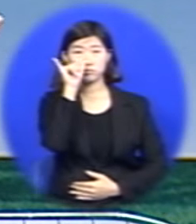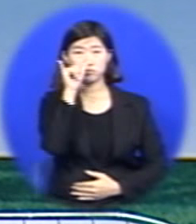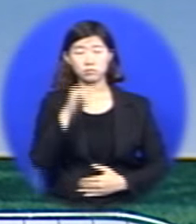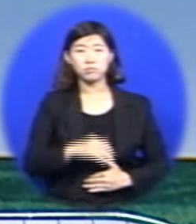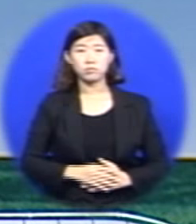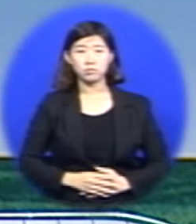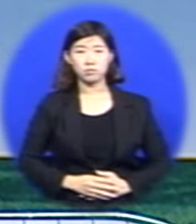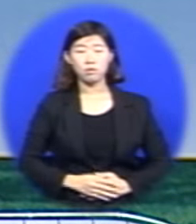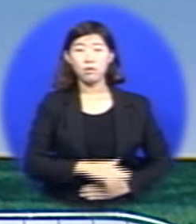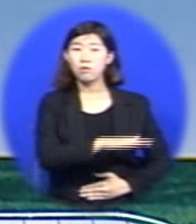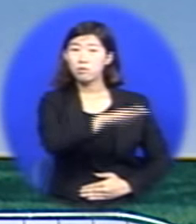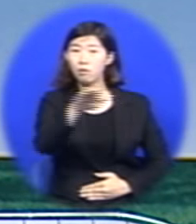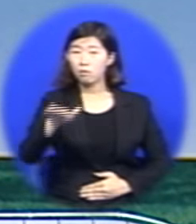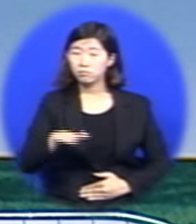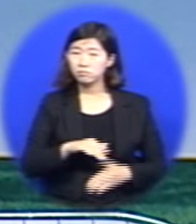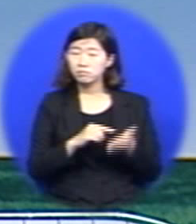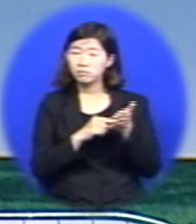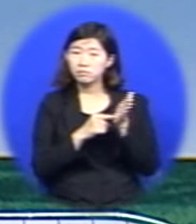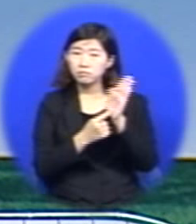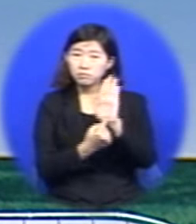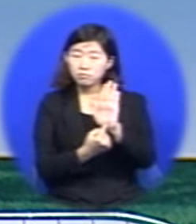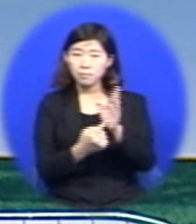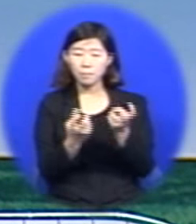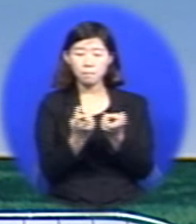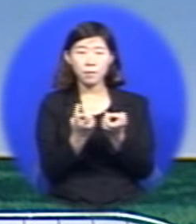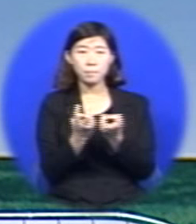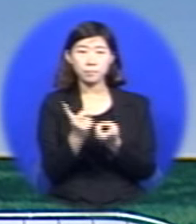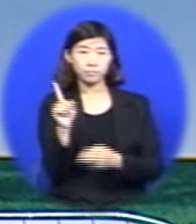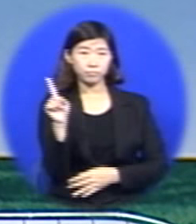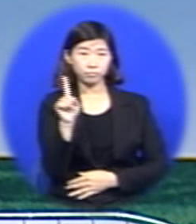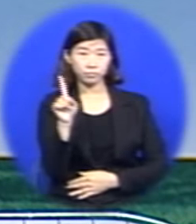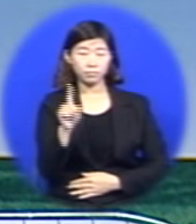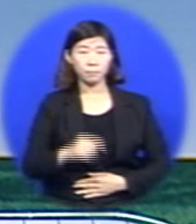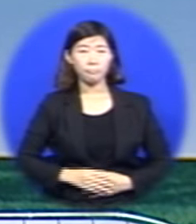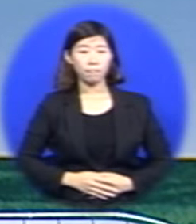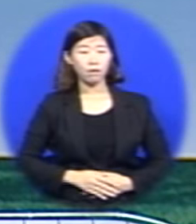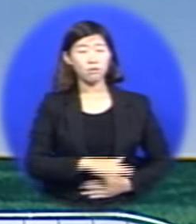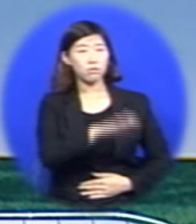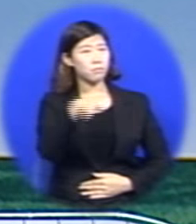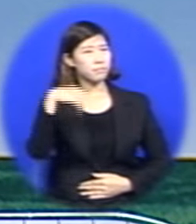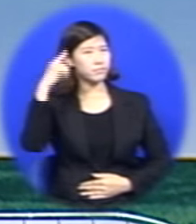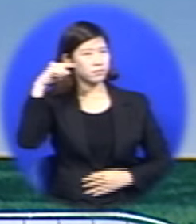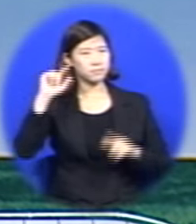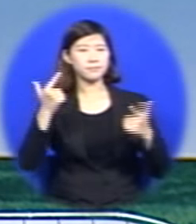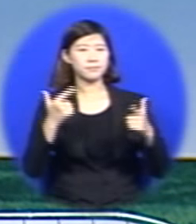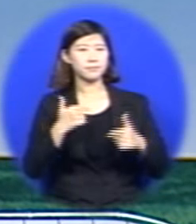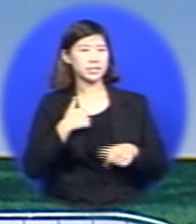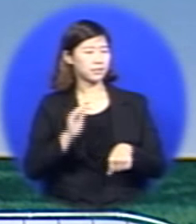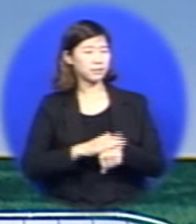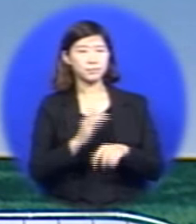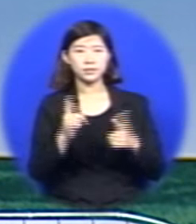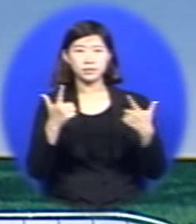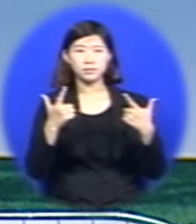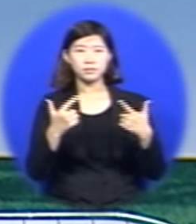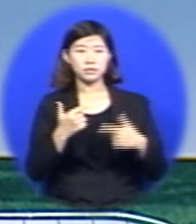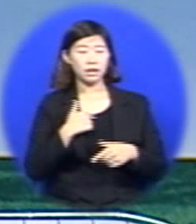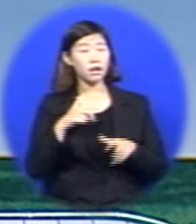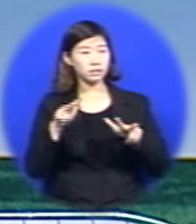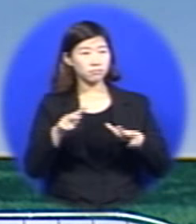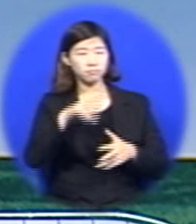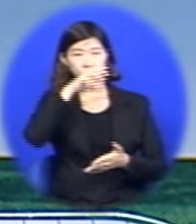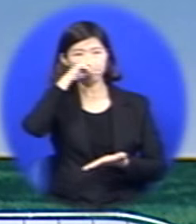여러분들은 어떻게 그것을 증명하십니까? 여러분이 미친 사람이 아니고 광신자가 아니고 잘못된 것이 아니고 오히려